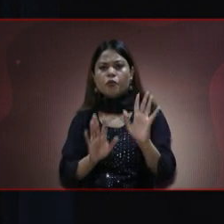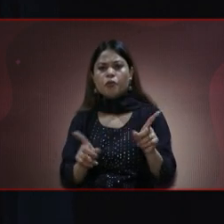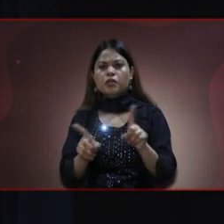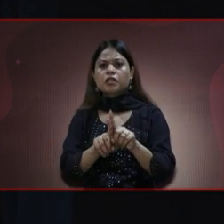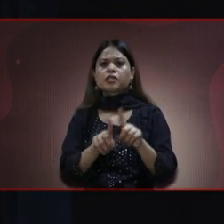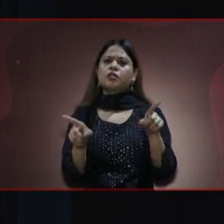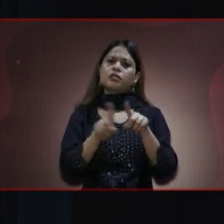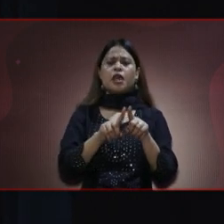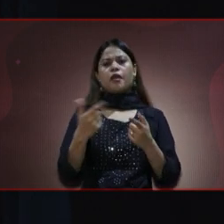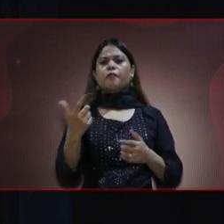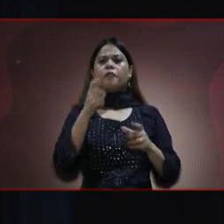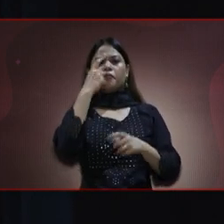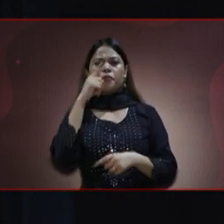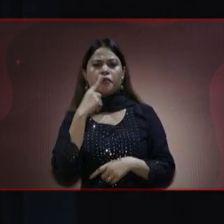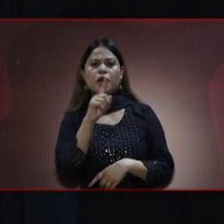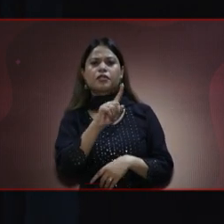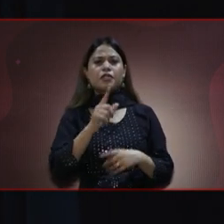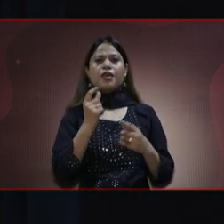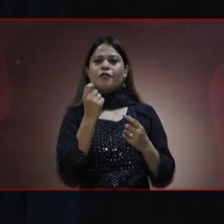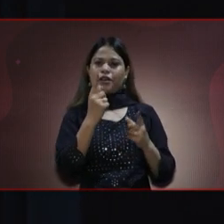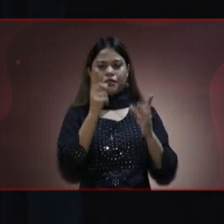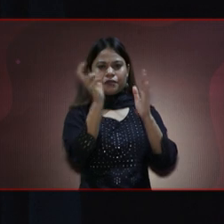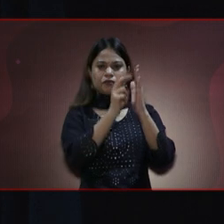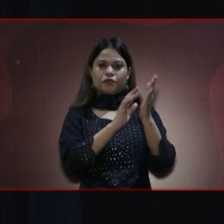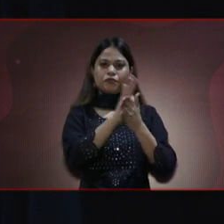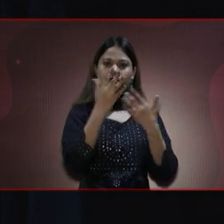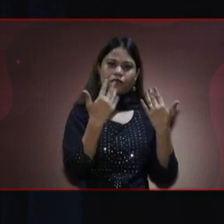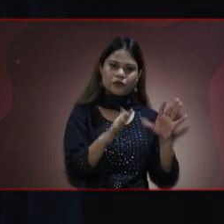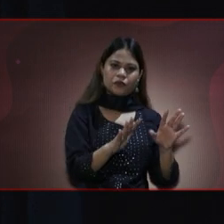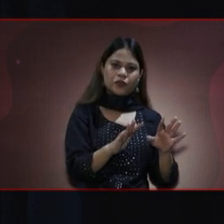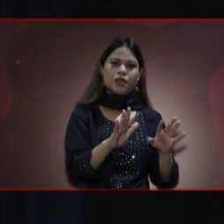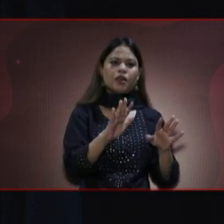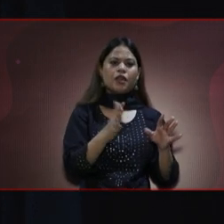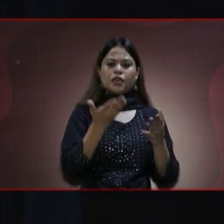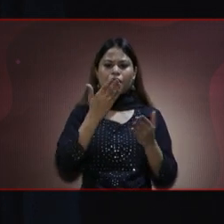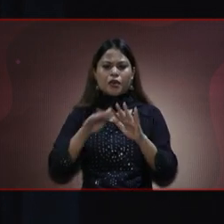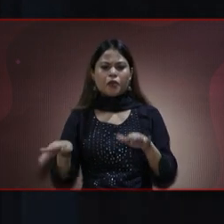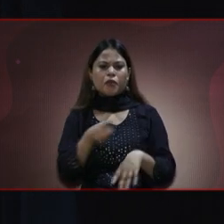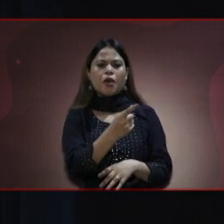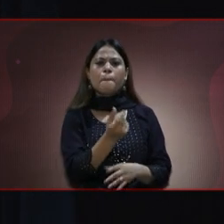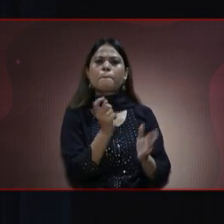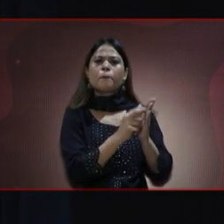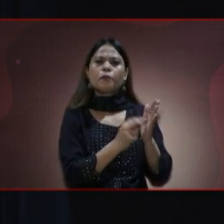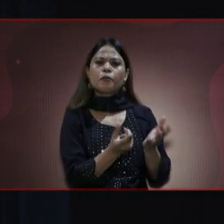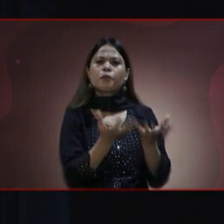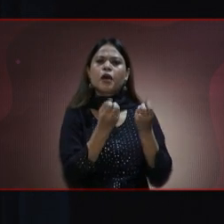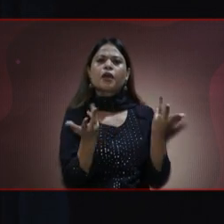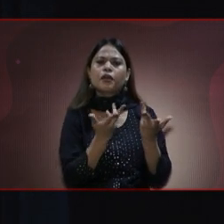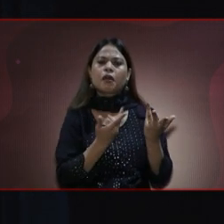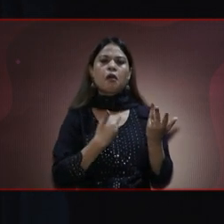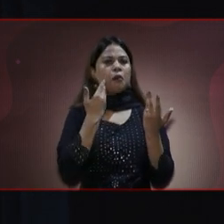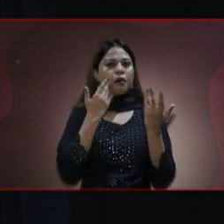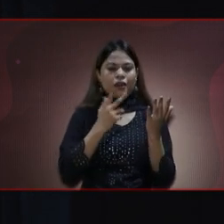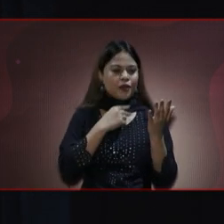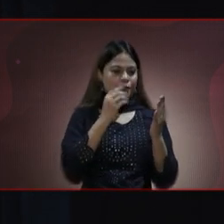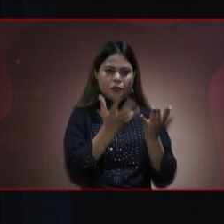हैं, आपको परचेज के बाद पता चलता है कि क्या बच्चा ने क्या परचेज किया है। कभी कभी आप उसको